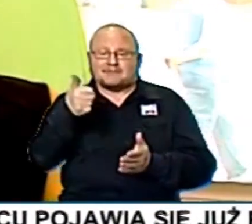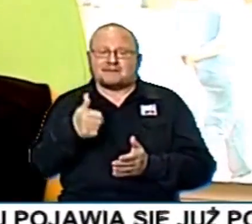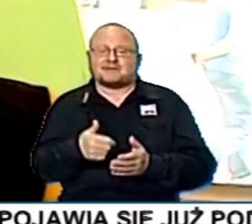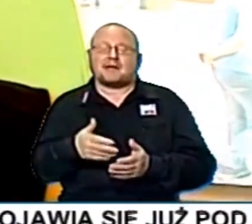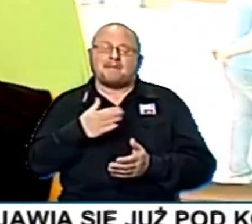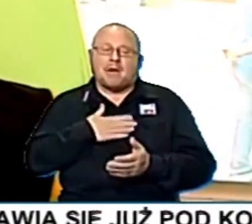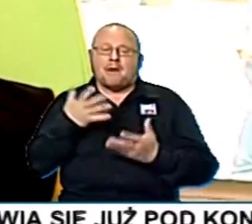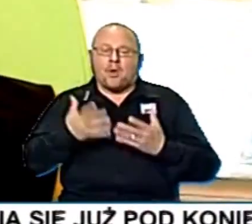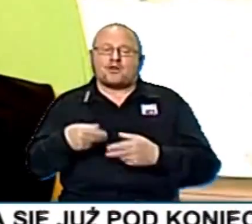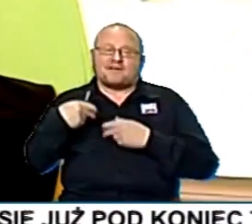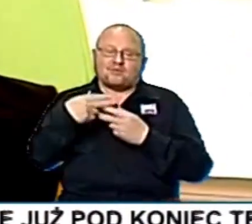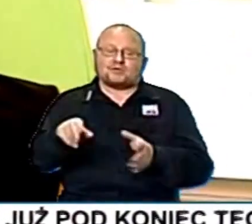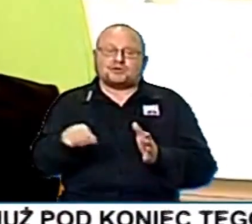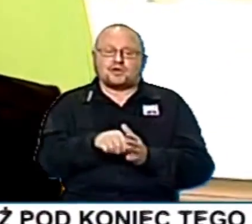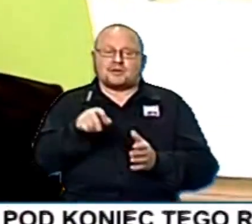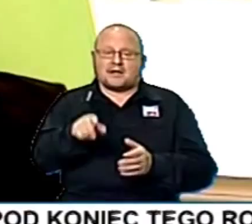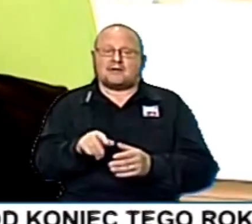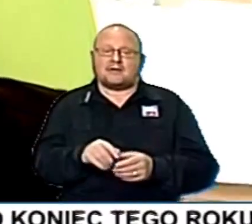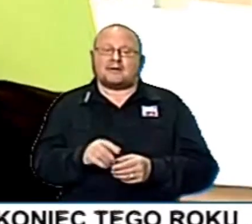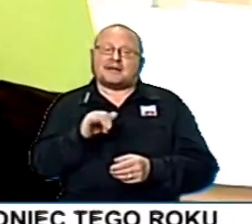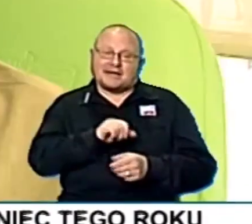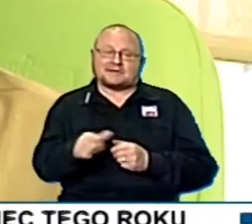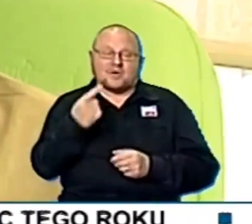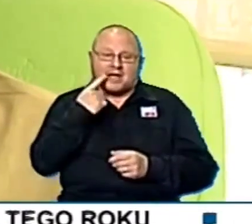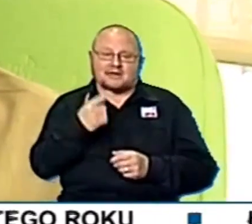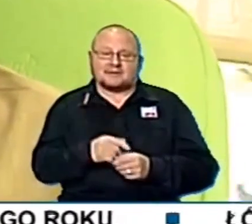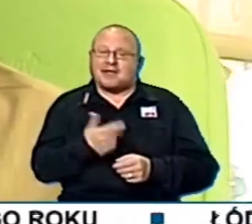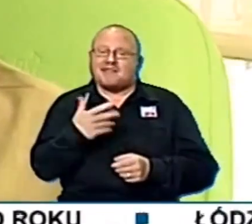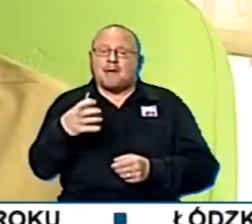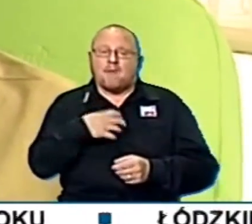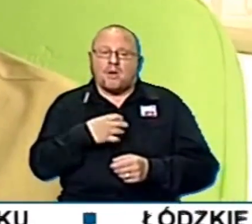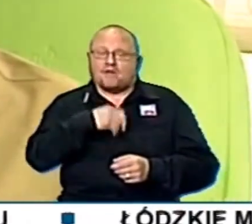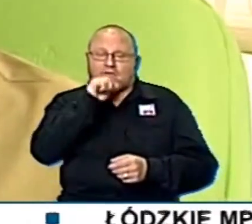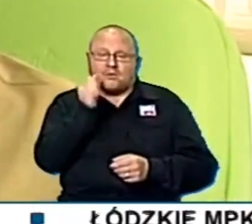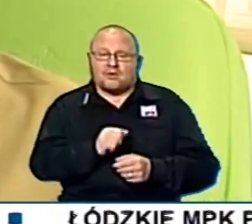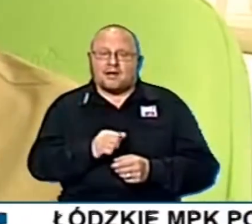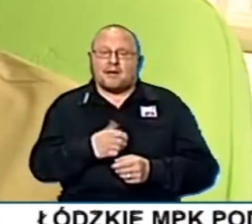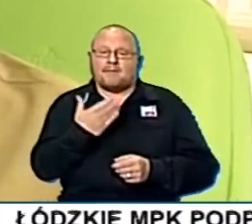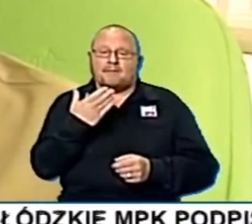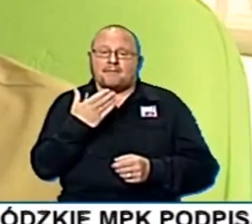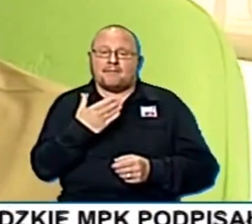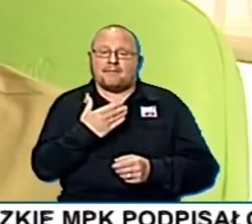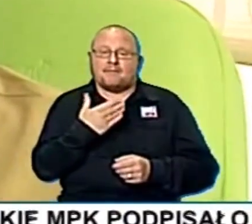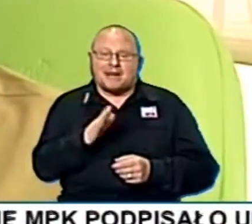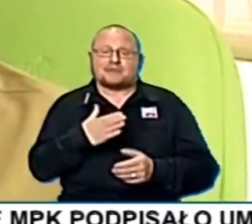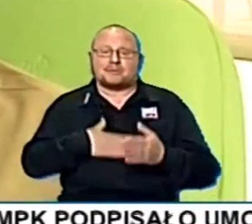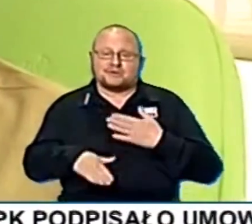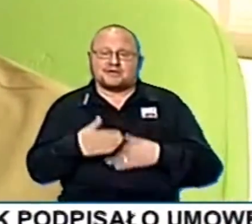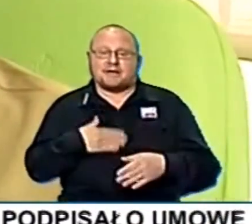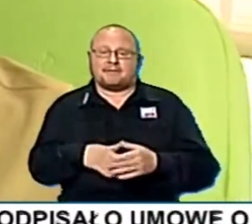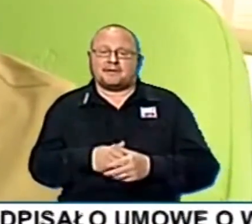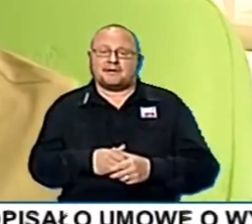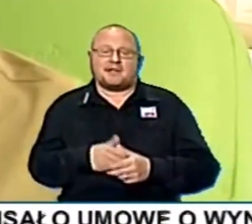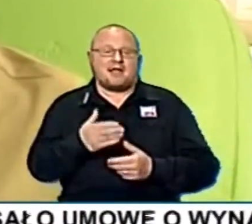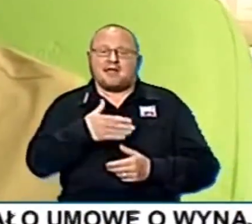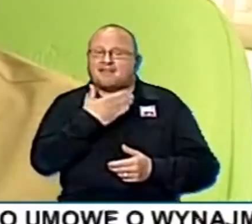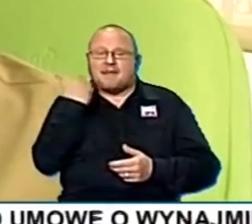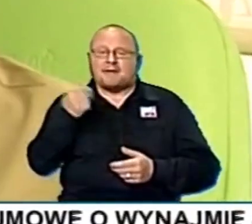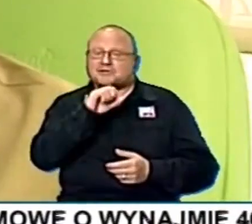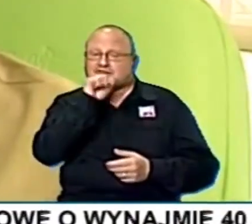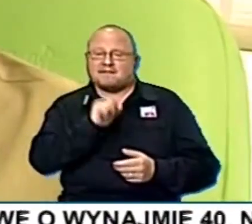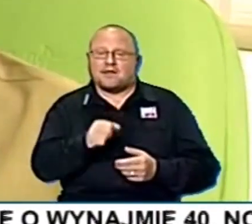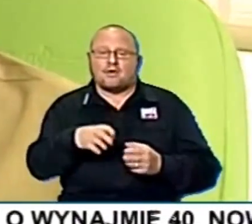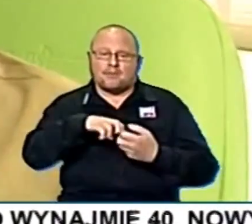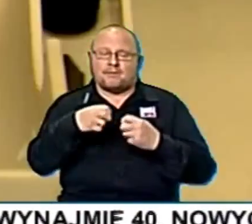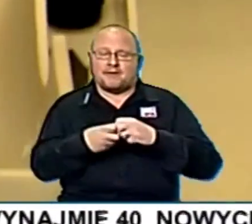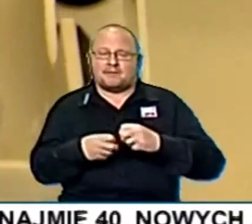Miałam ochotę do tego wrócić. Zdarzyła się okazja i oddaję. Nie boli w ogóle. Bardzo przyjemnie. Nie ma żadnego